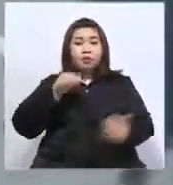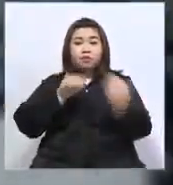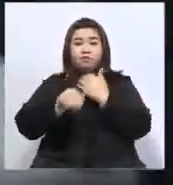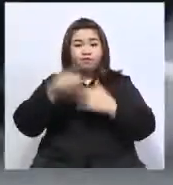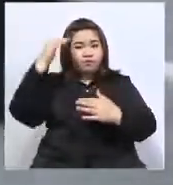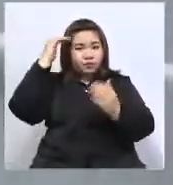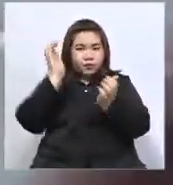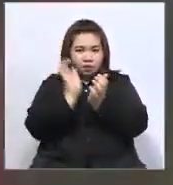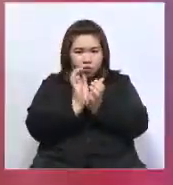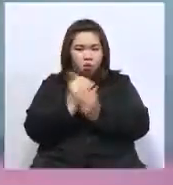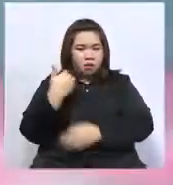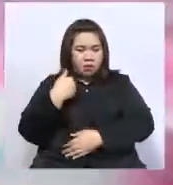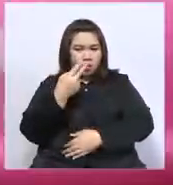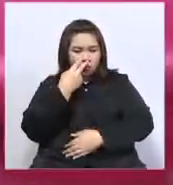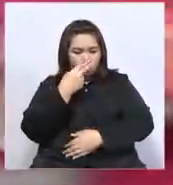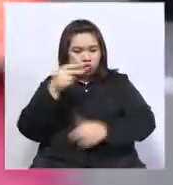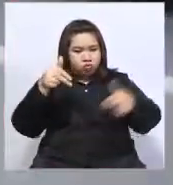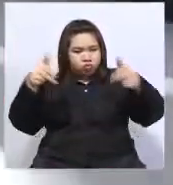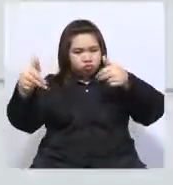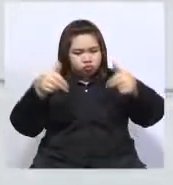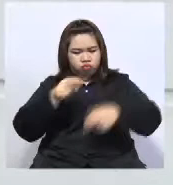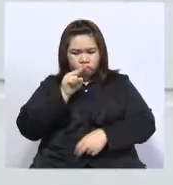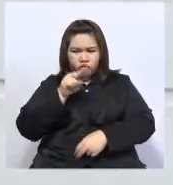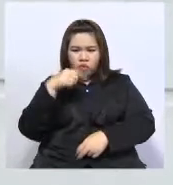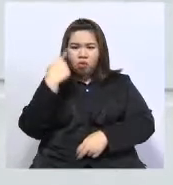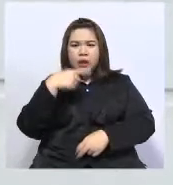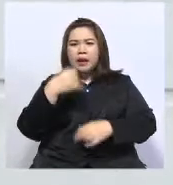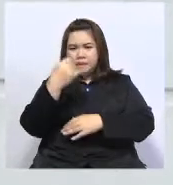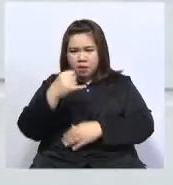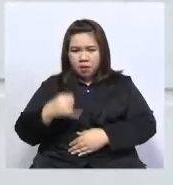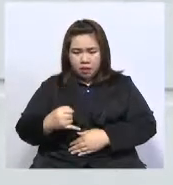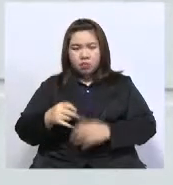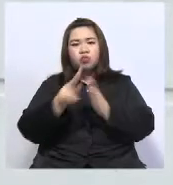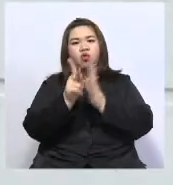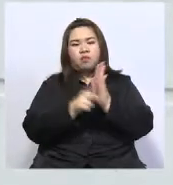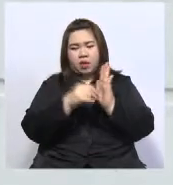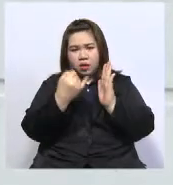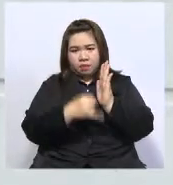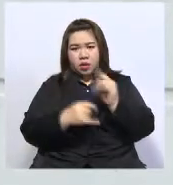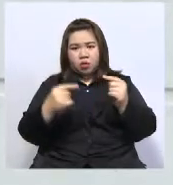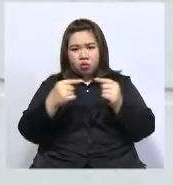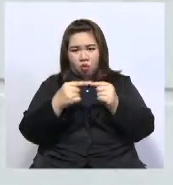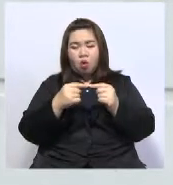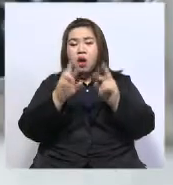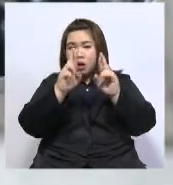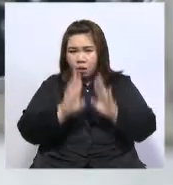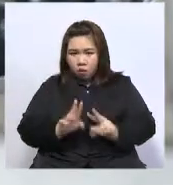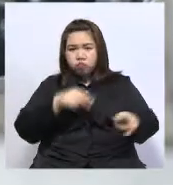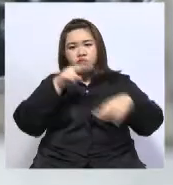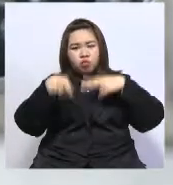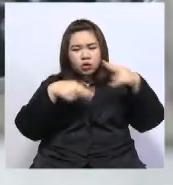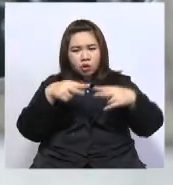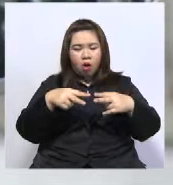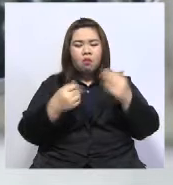รวจจรจร มีการติดตงกลหงจปิเพื่อจับผิดผู้ที่ขับขี่รถผดกดหมายตามโครงการติดตั้งระบบตรวจจับรถ